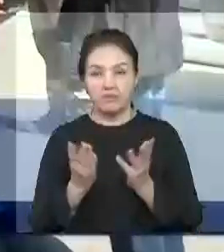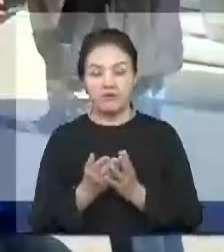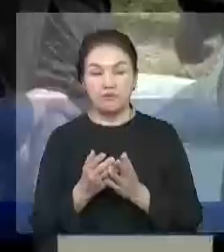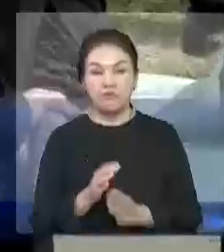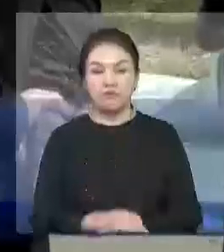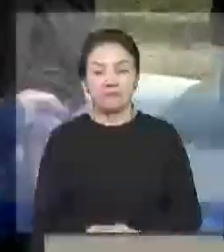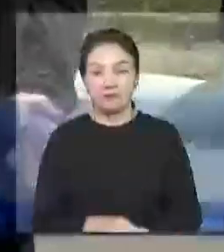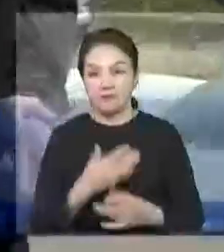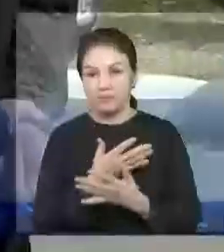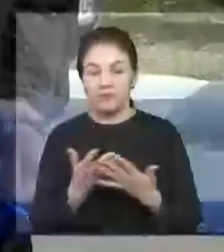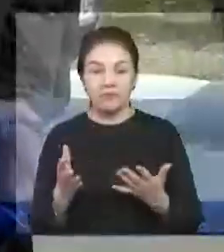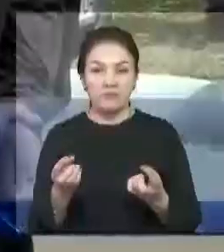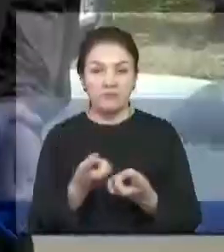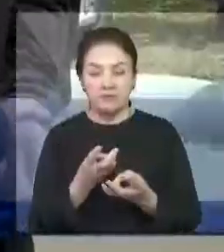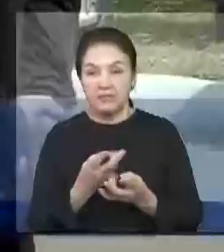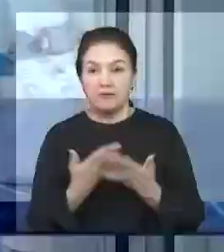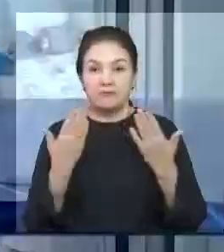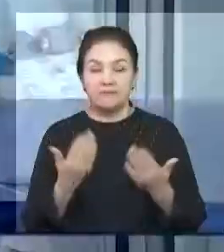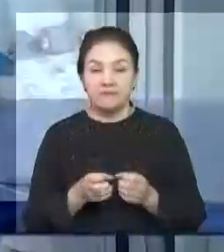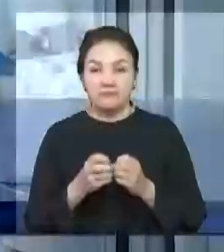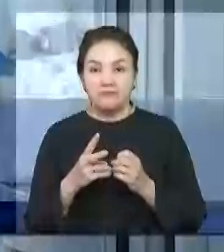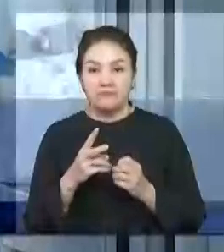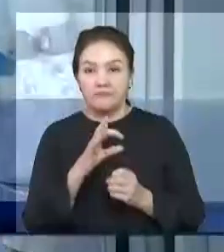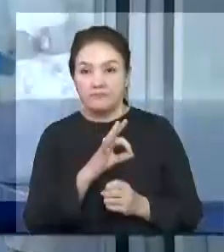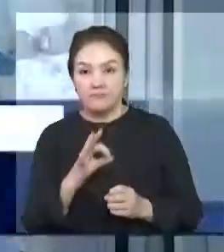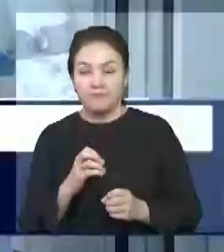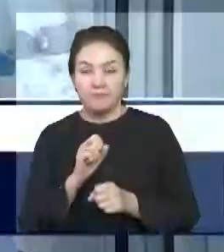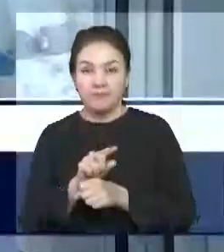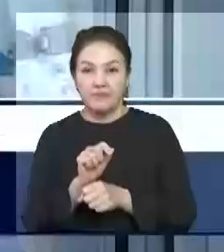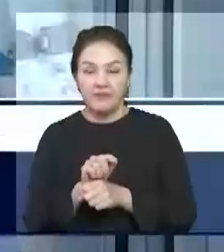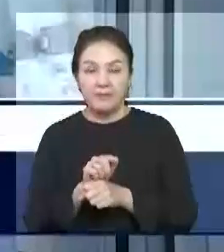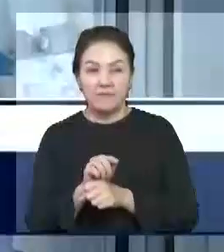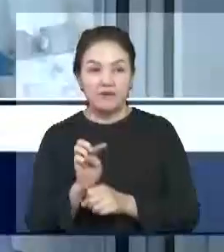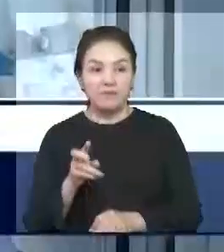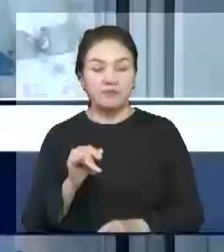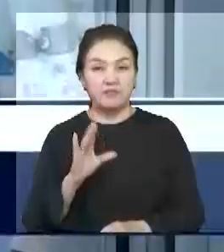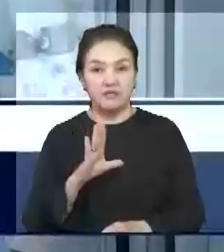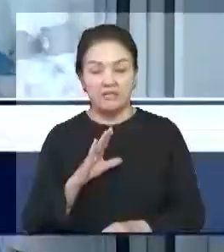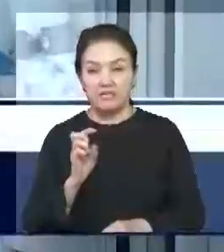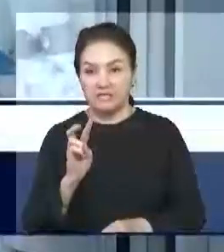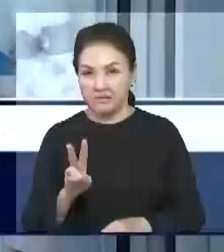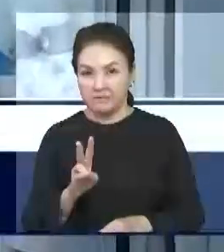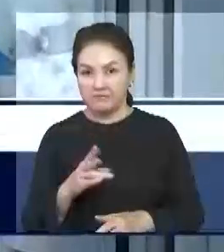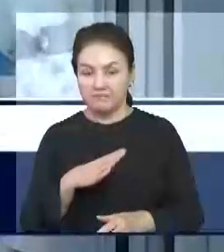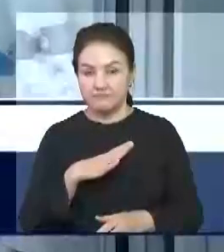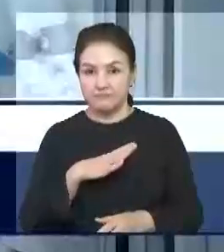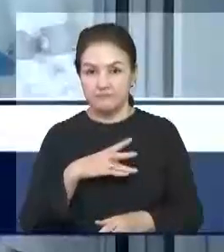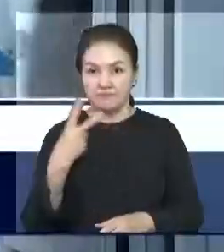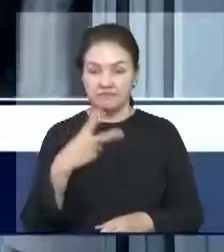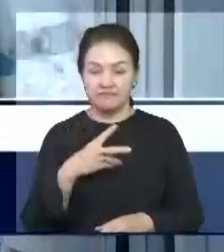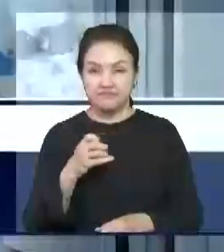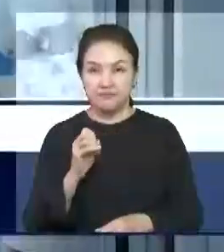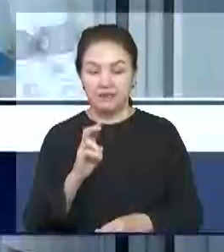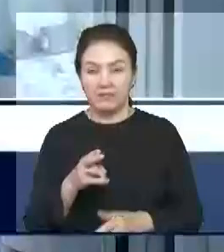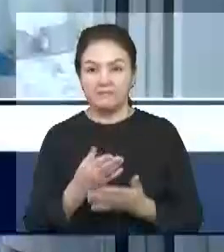губки, все необходимое. Сегодня вот на 12:00 мы заказали у Абдылубеков Ержан, да, вот у него там получается 20 СК.